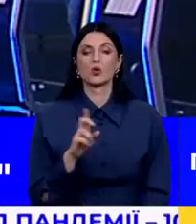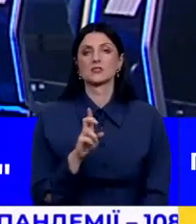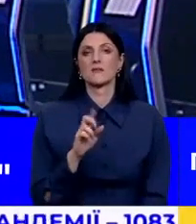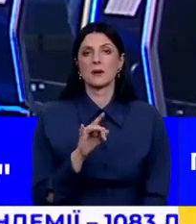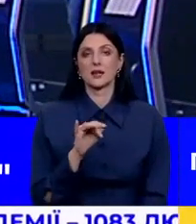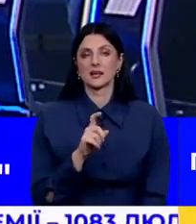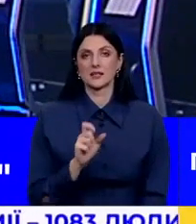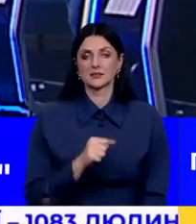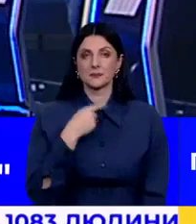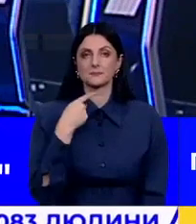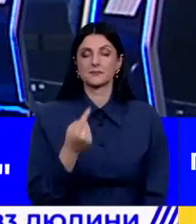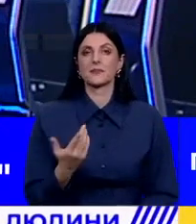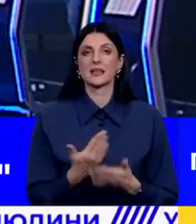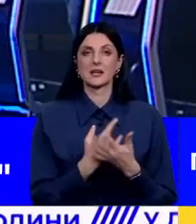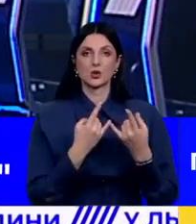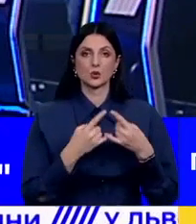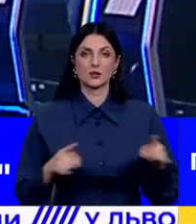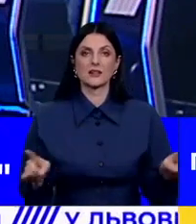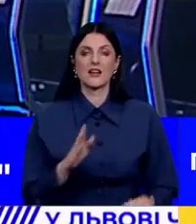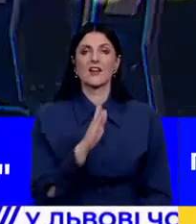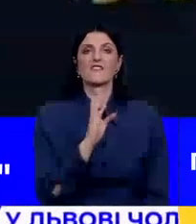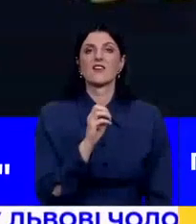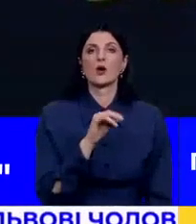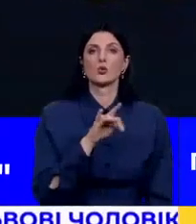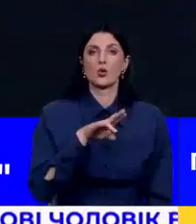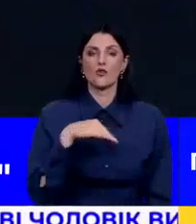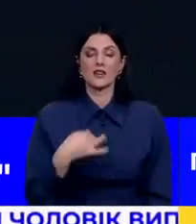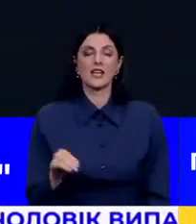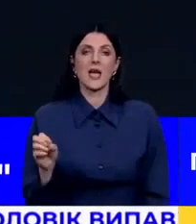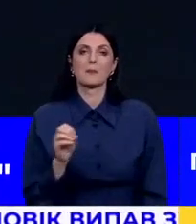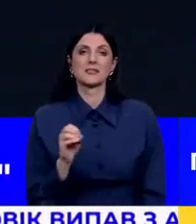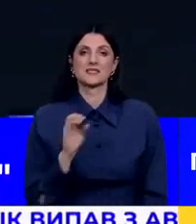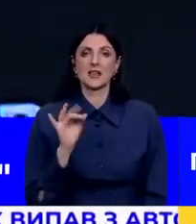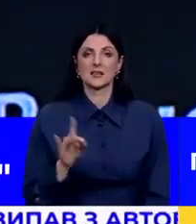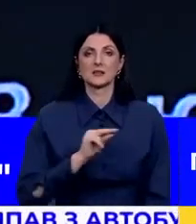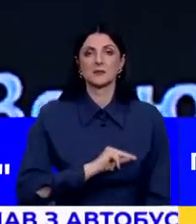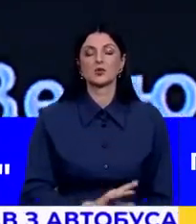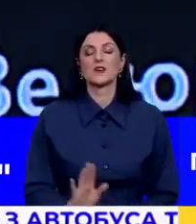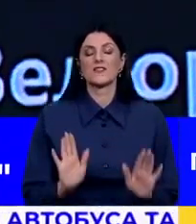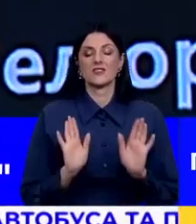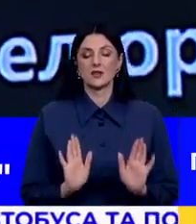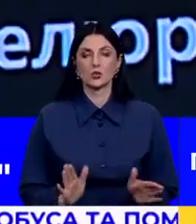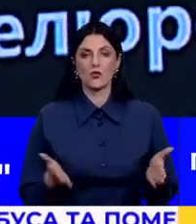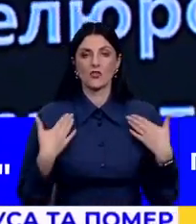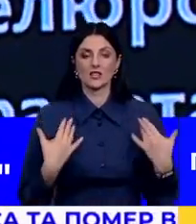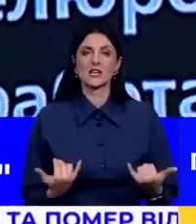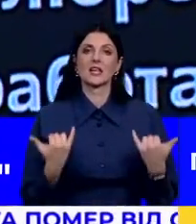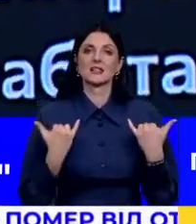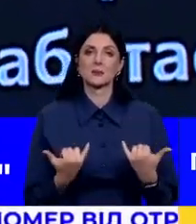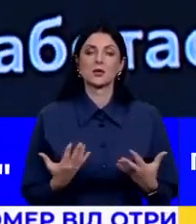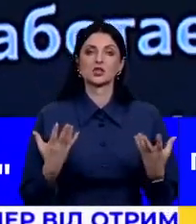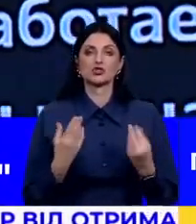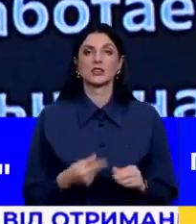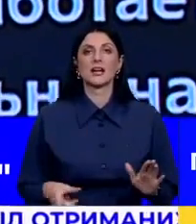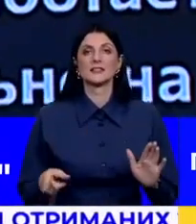Береза зазначає, кінотеатр «Велюровий епіцентр» працює винятково у вихідні, а тепер ще й із